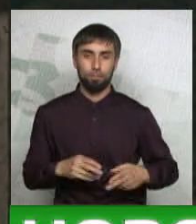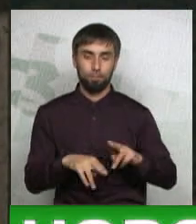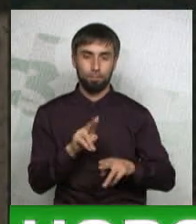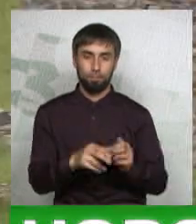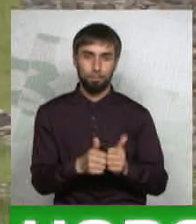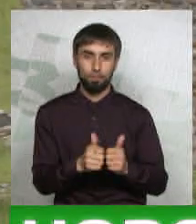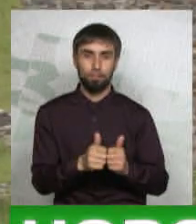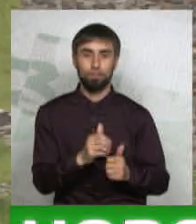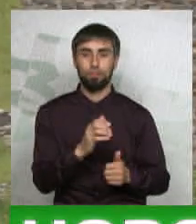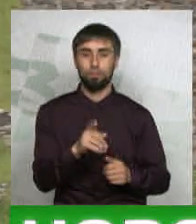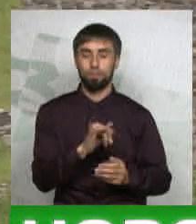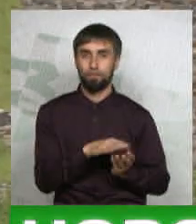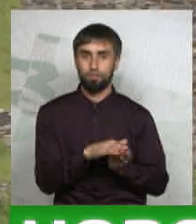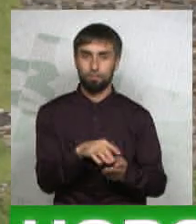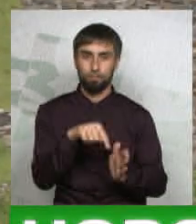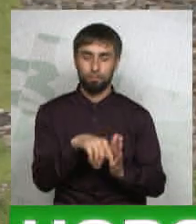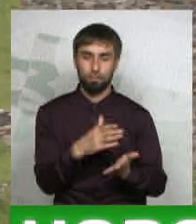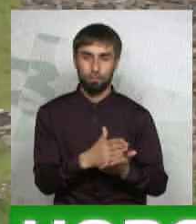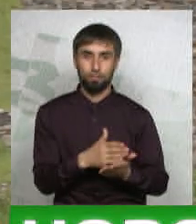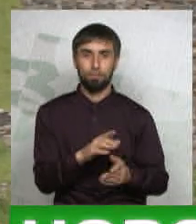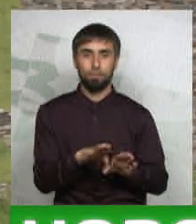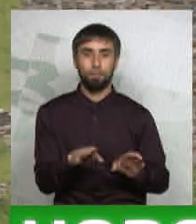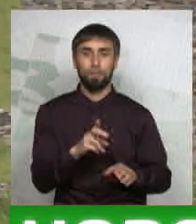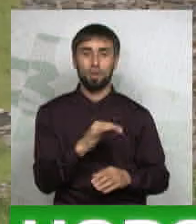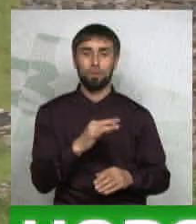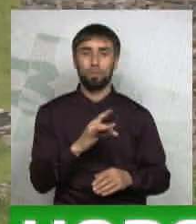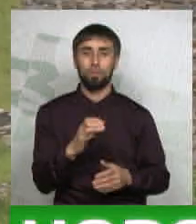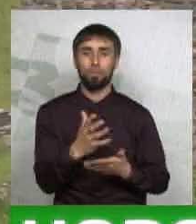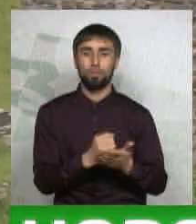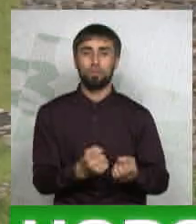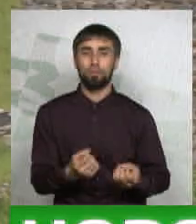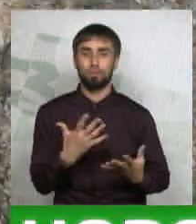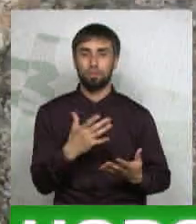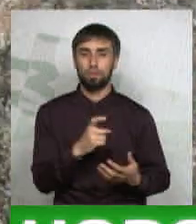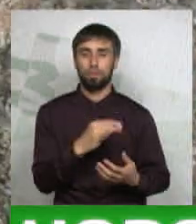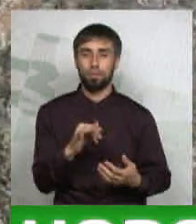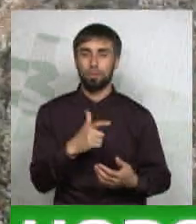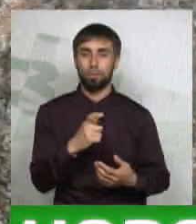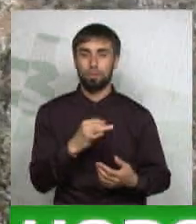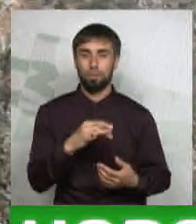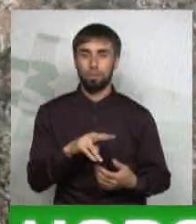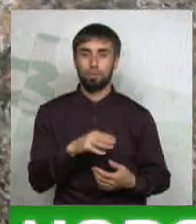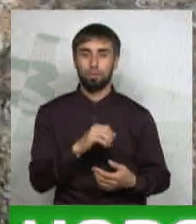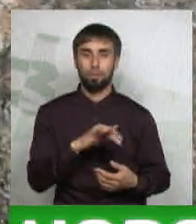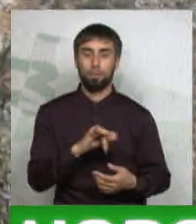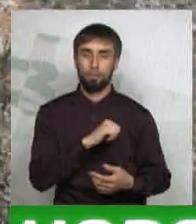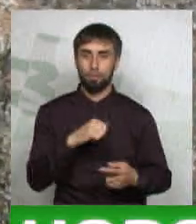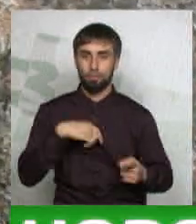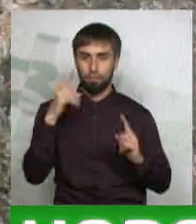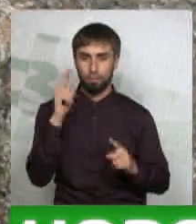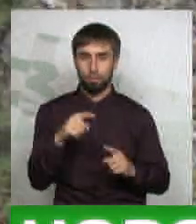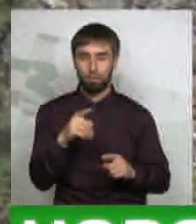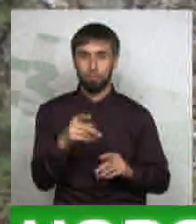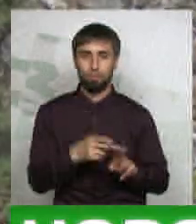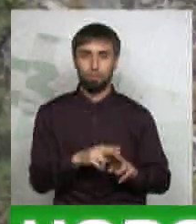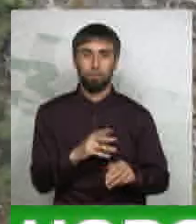постройками, святилищами и могильниками. Таких башенных комплексов сохранилось несколько – Эрзи, Игикал, Таргим и самый известный –